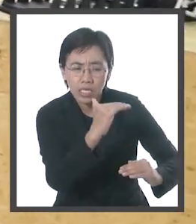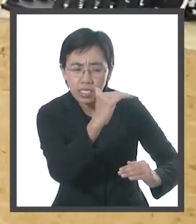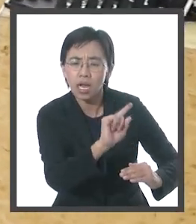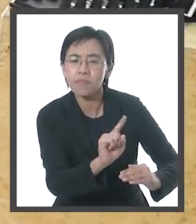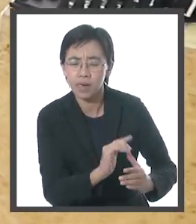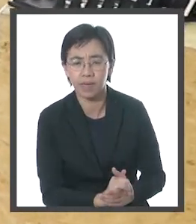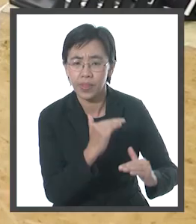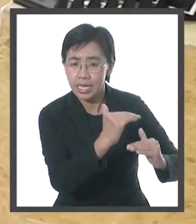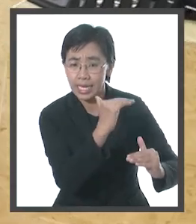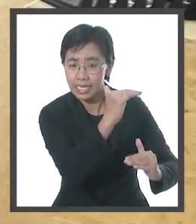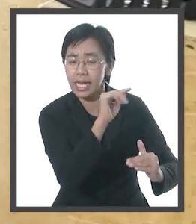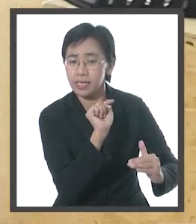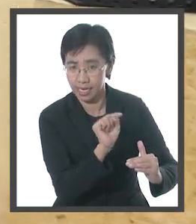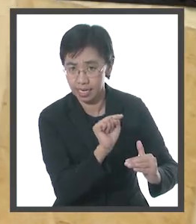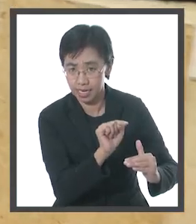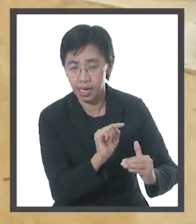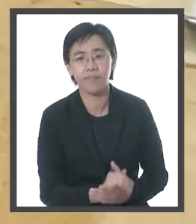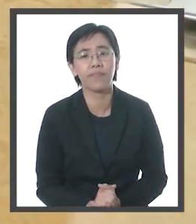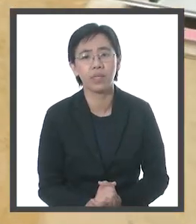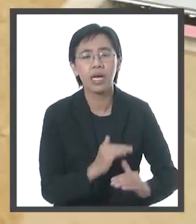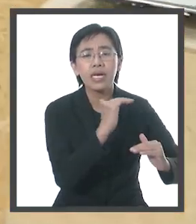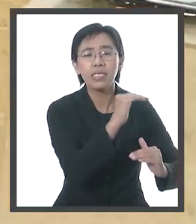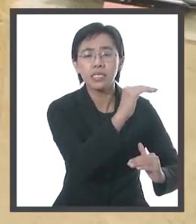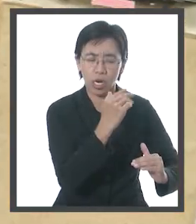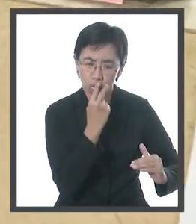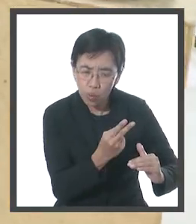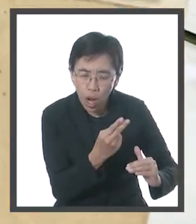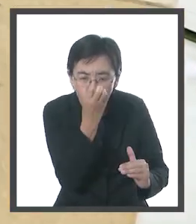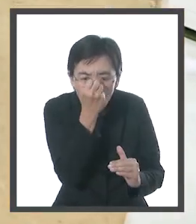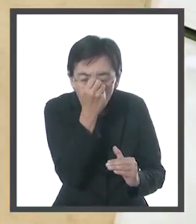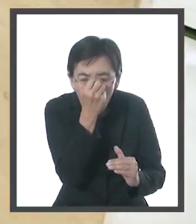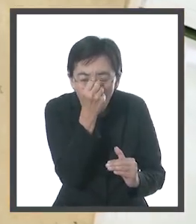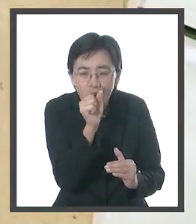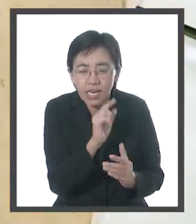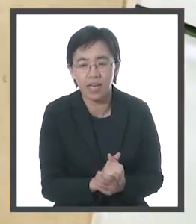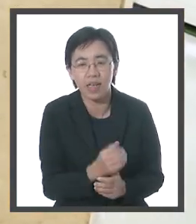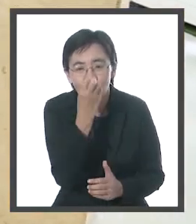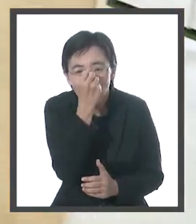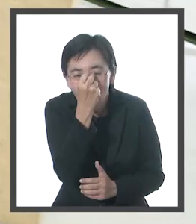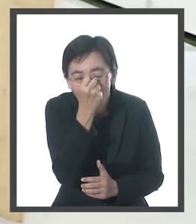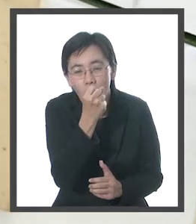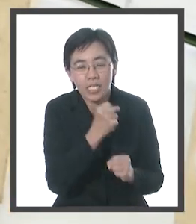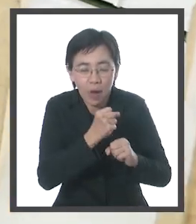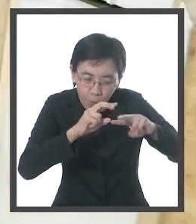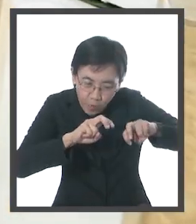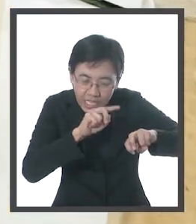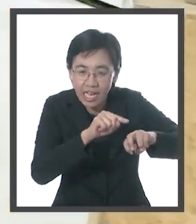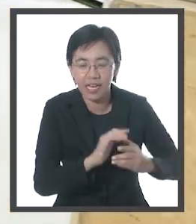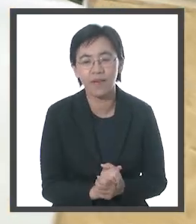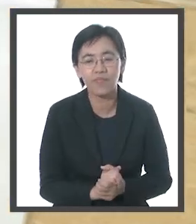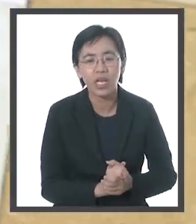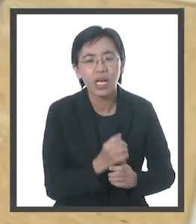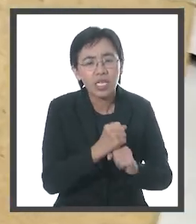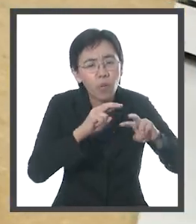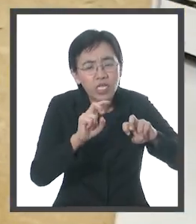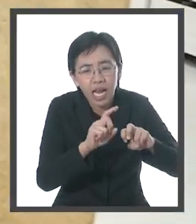บบนี ้ จริงๆแล้วอ่ะเป็นโซนที่เรามองว่ามันเป็นการทดลองเกี่ยวกับ indoor plant โดยตรงนะคะซึ่ง indoor plant เนี่ย